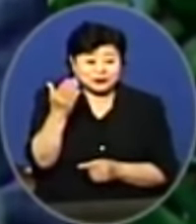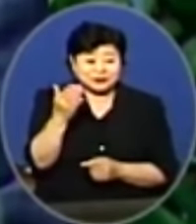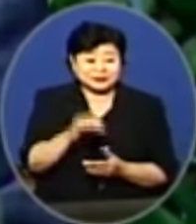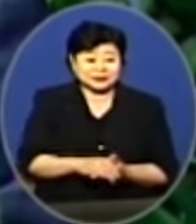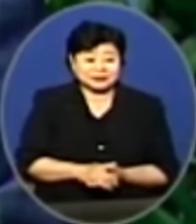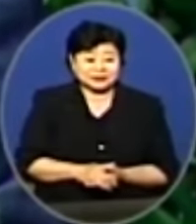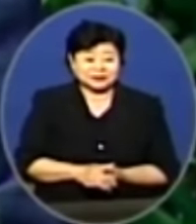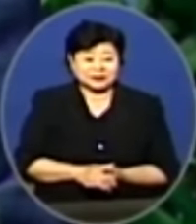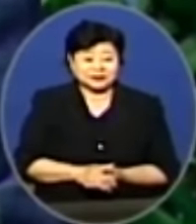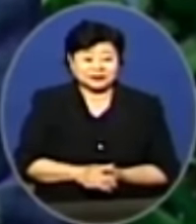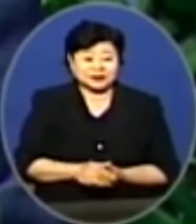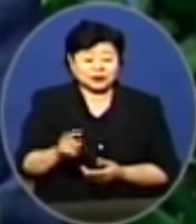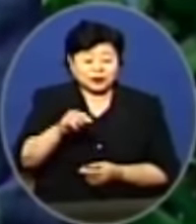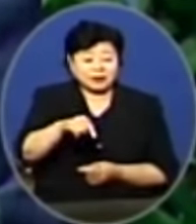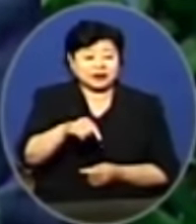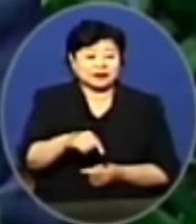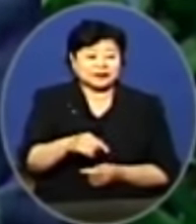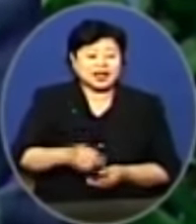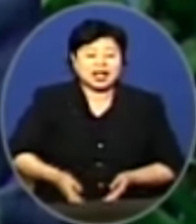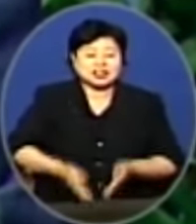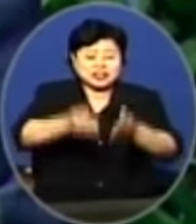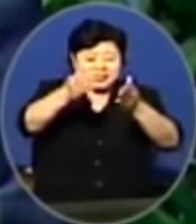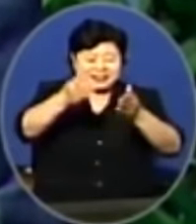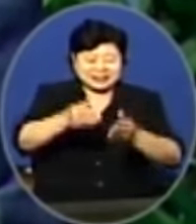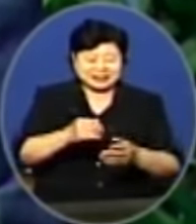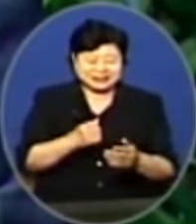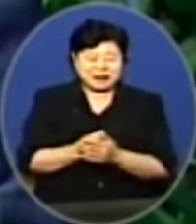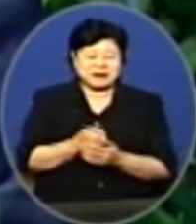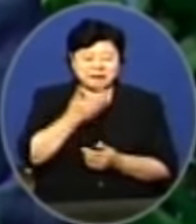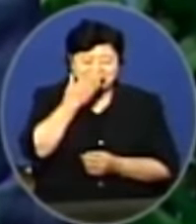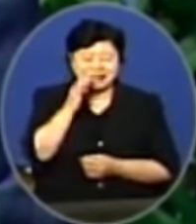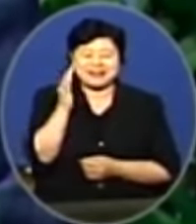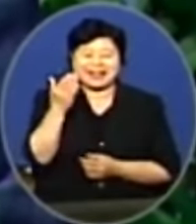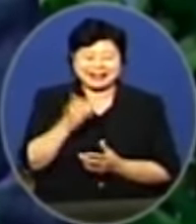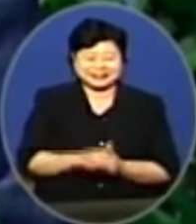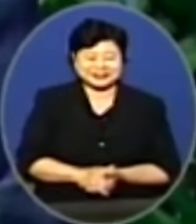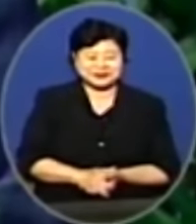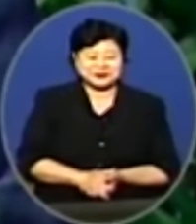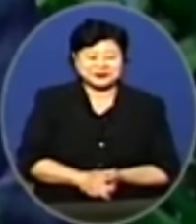어떻게 내가 밖에 와 있습니까? 내가 길이라 하지 않아.